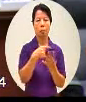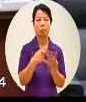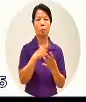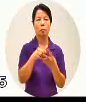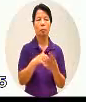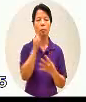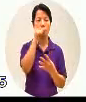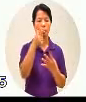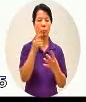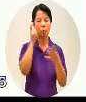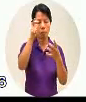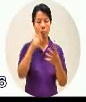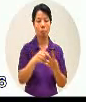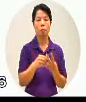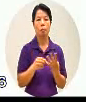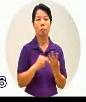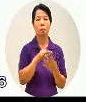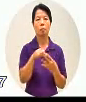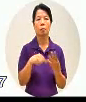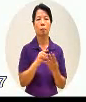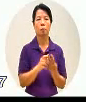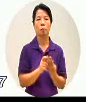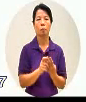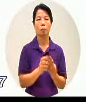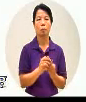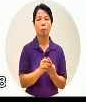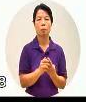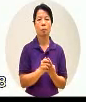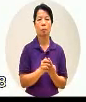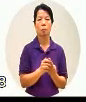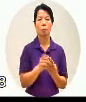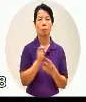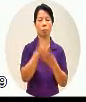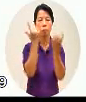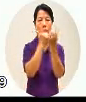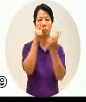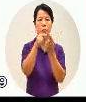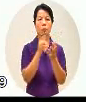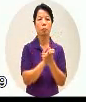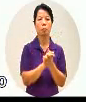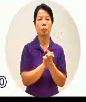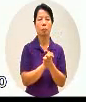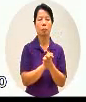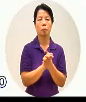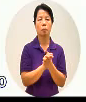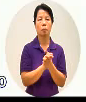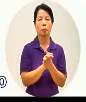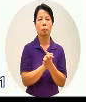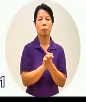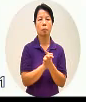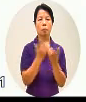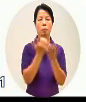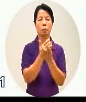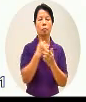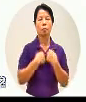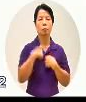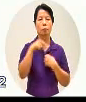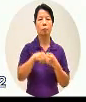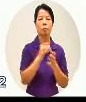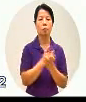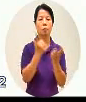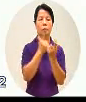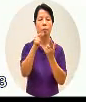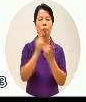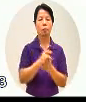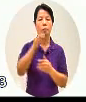南、高雄，这几个就好了。台北、基隆这边的啊，北基、北部的吼，人伊的